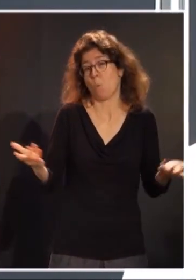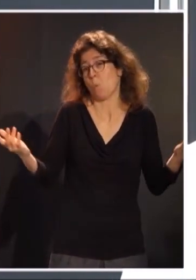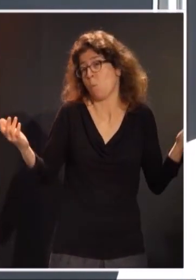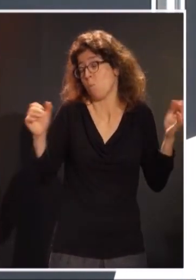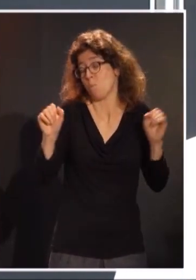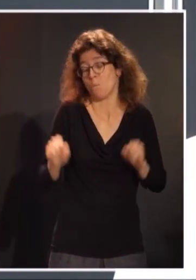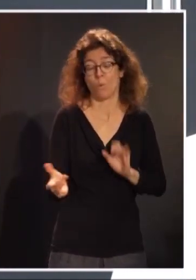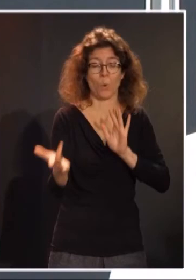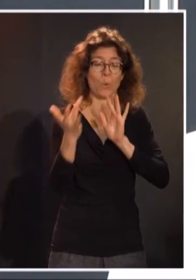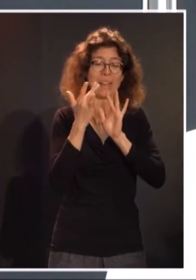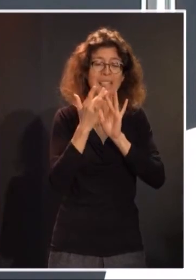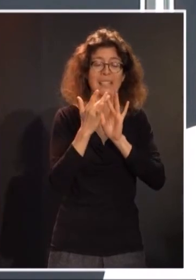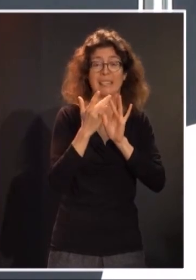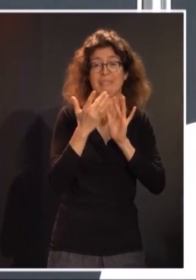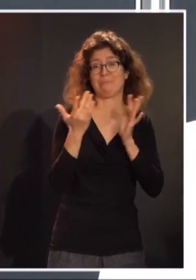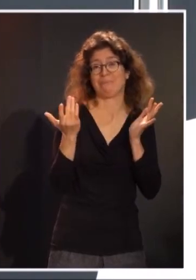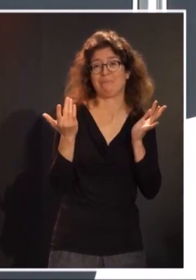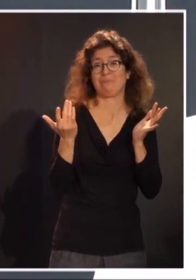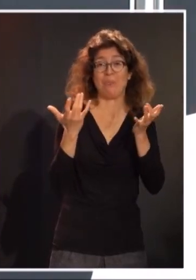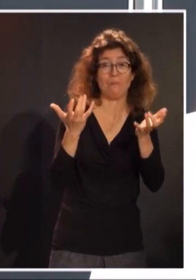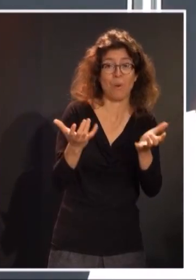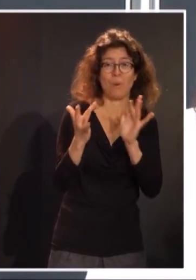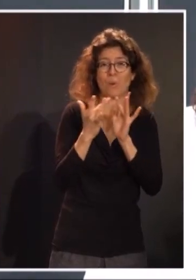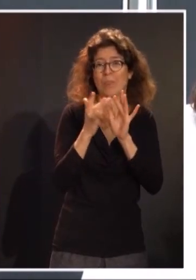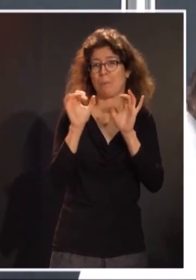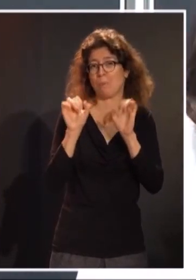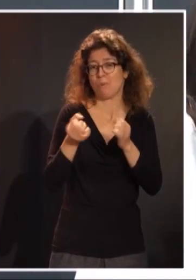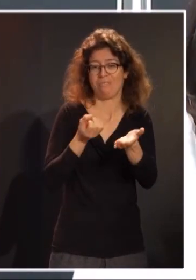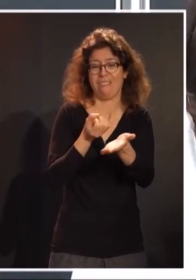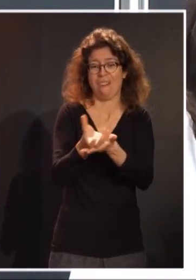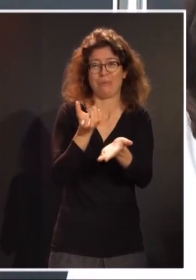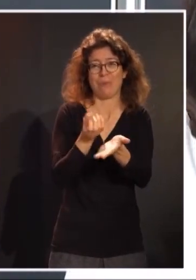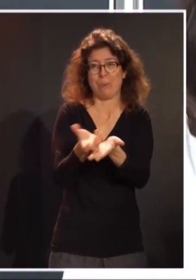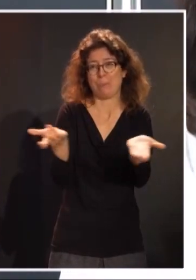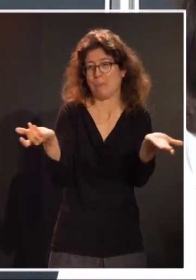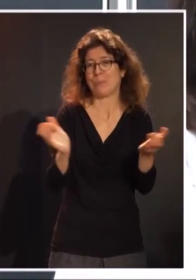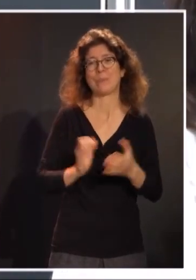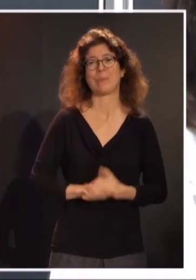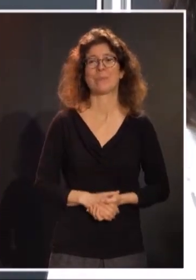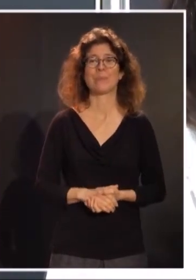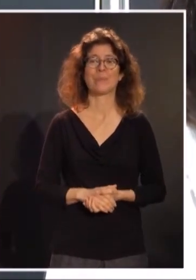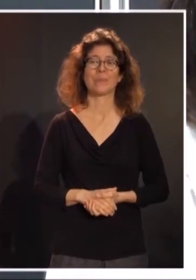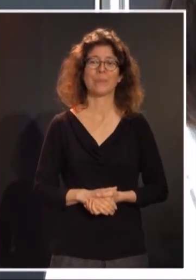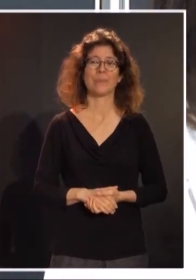nous contacter si vous voulez de plus amples renseignements. Voilà.